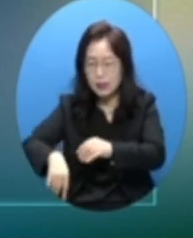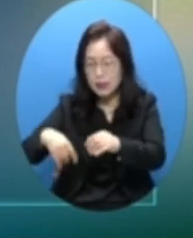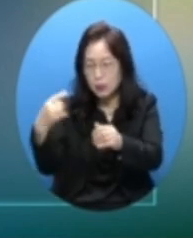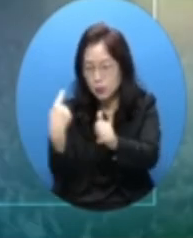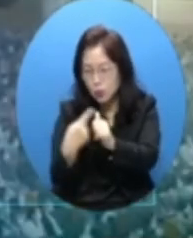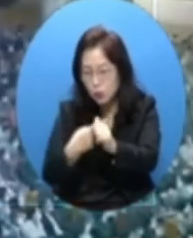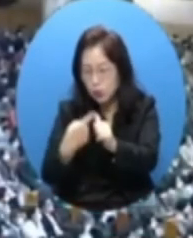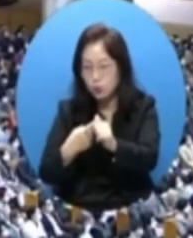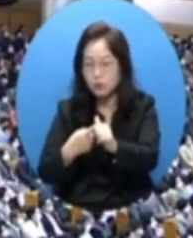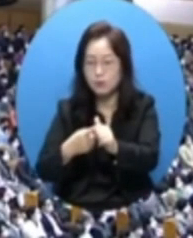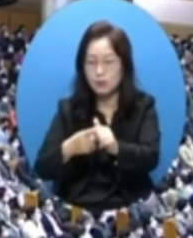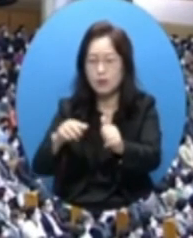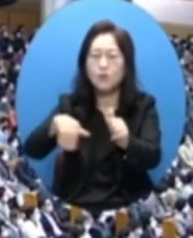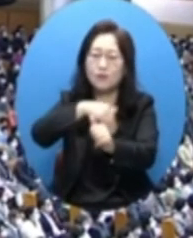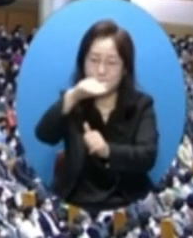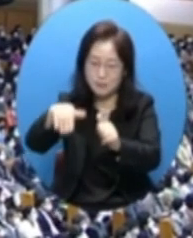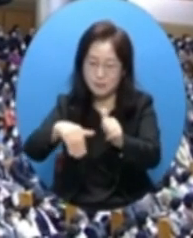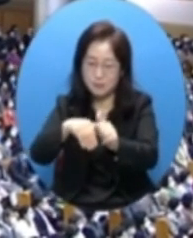그래서